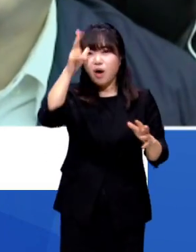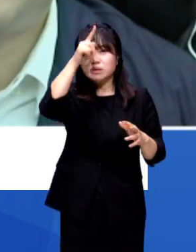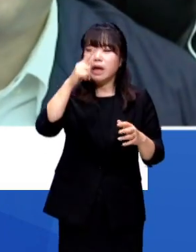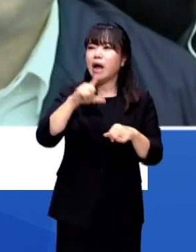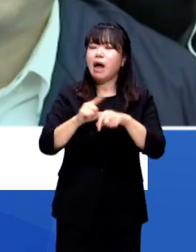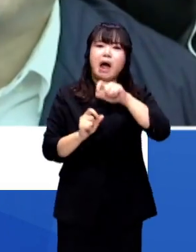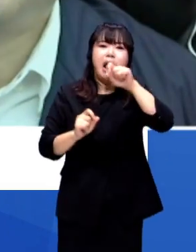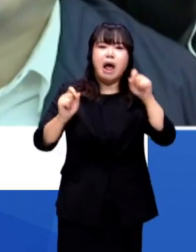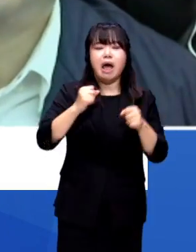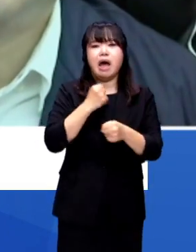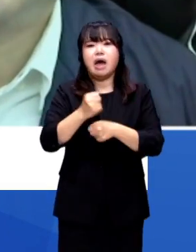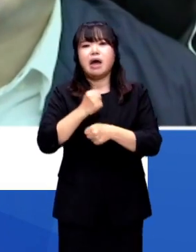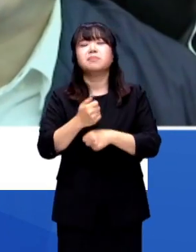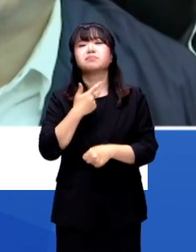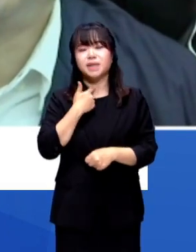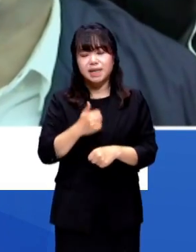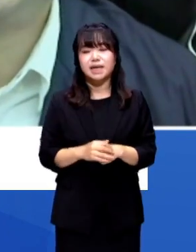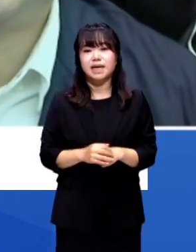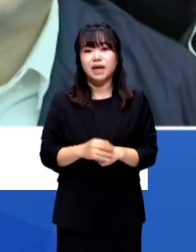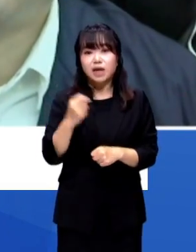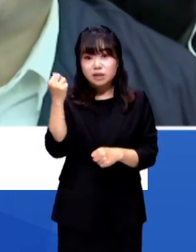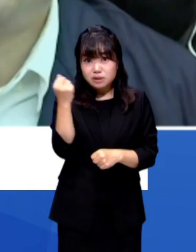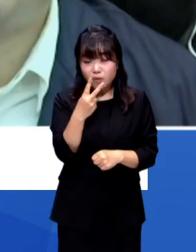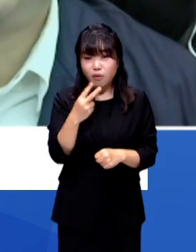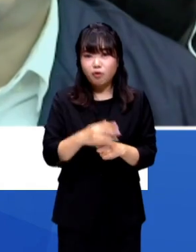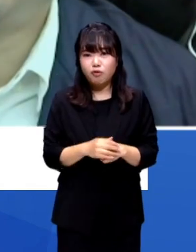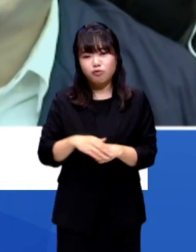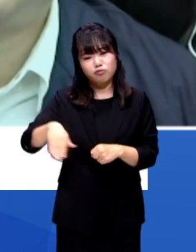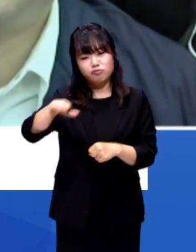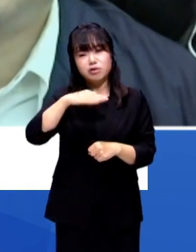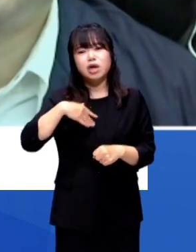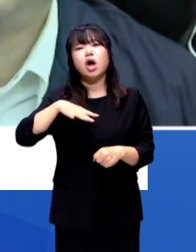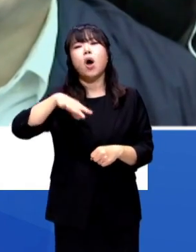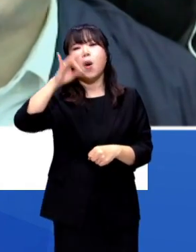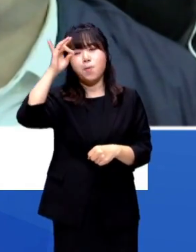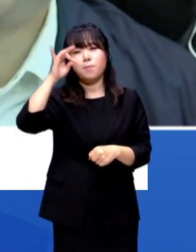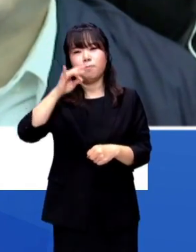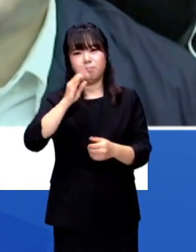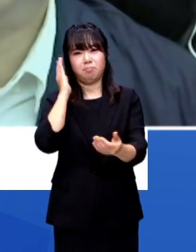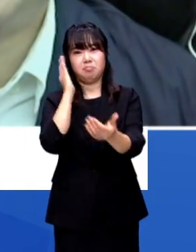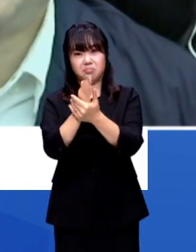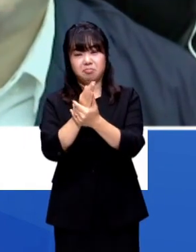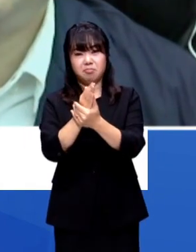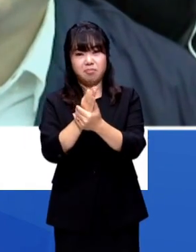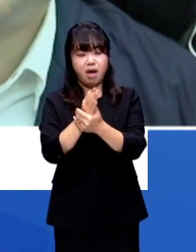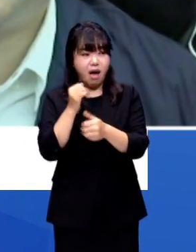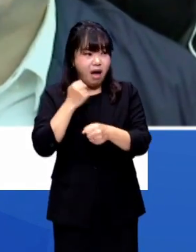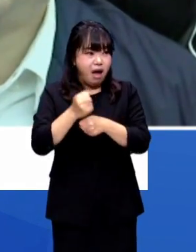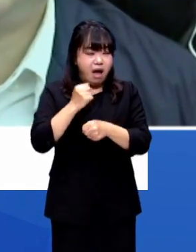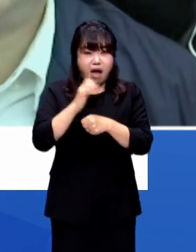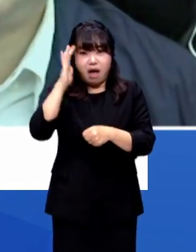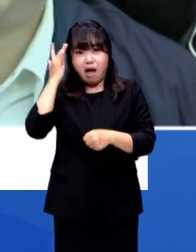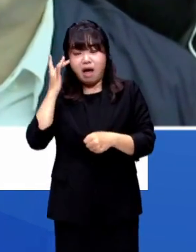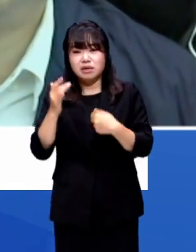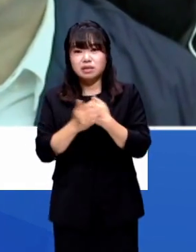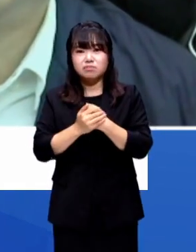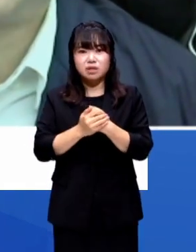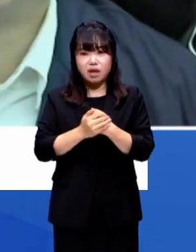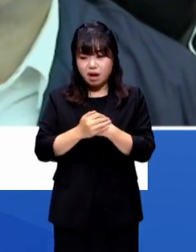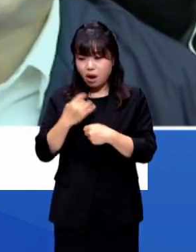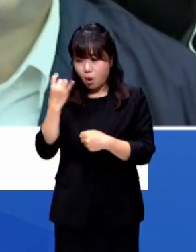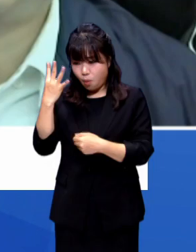있고요. 그 우리가 경험해보지 못했던 이런 사고였기 때문에 기존의